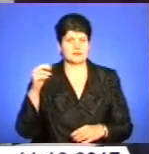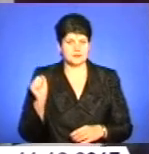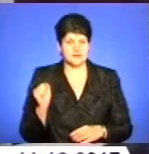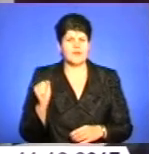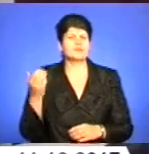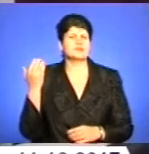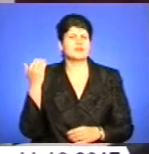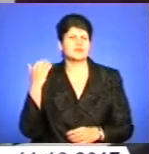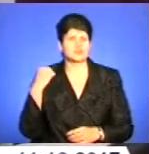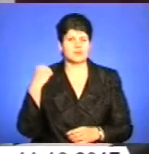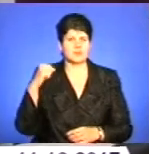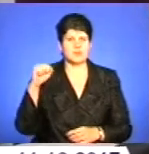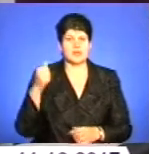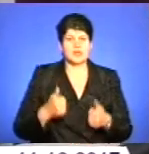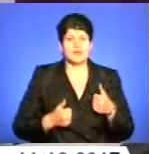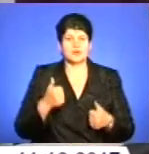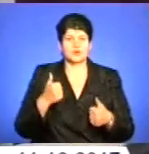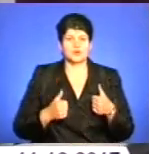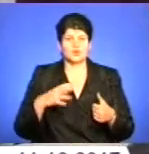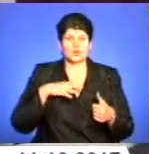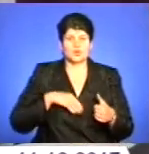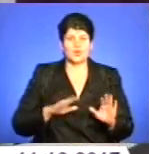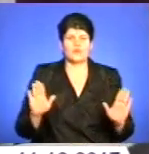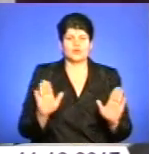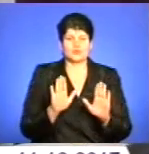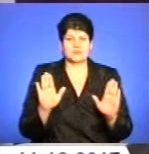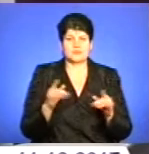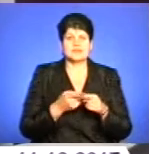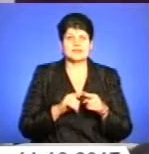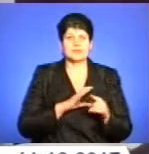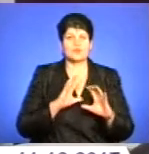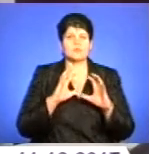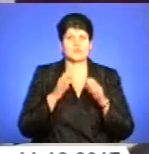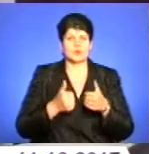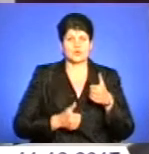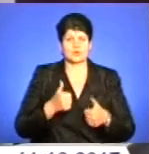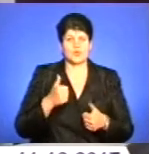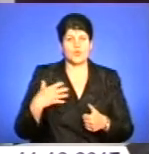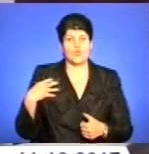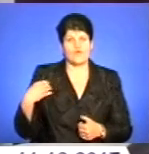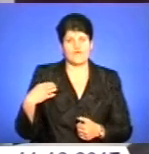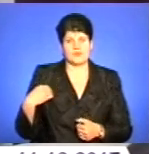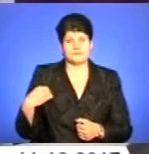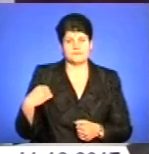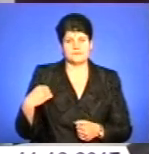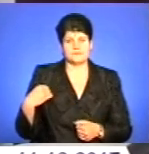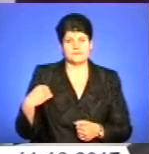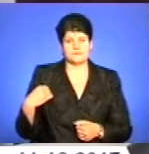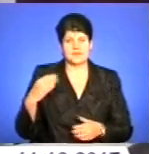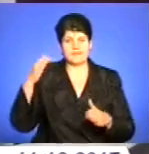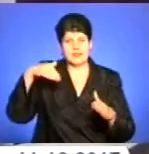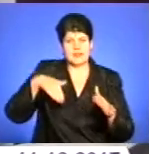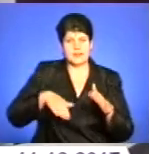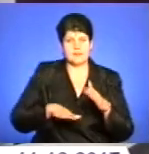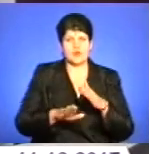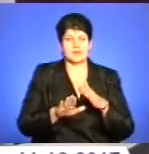чуть давніше перемогла на конкурсі духовної пісні. Це був міжнародний конкурс в Львові, в Глибокій долині